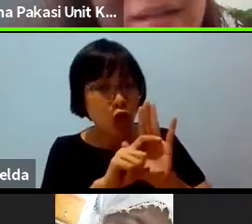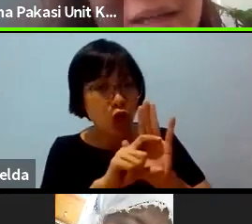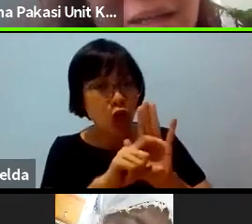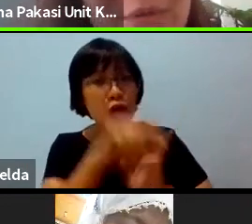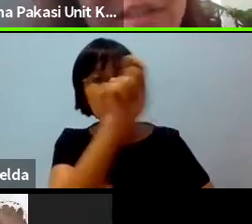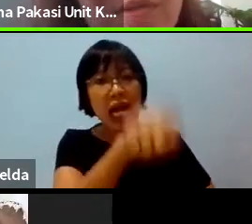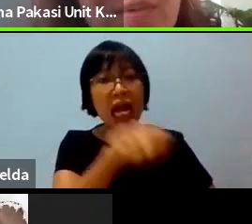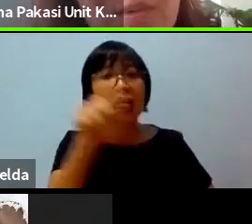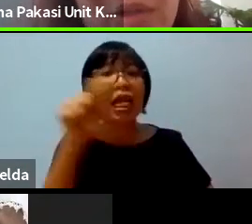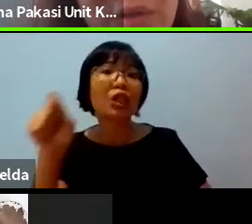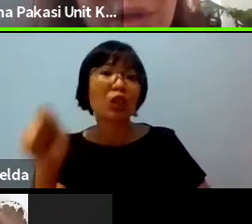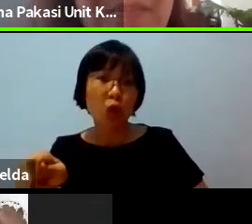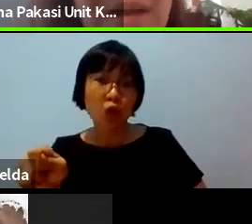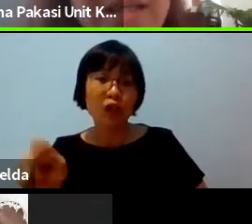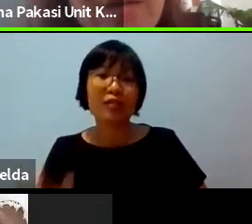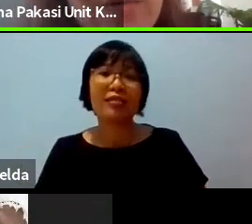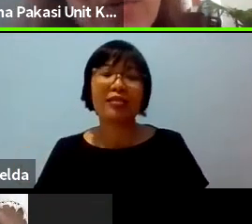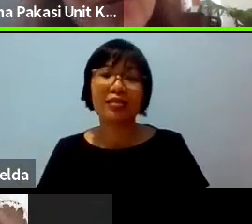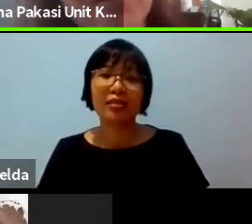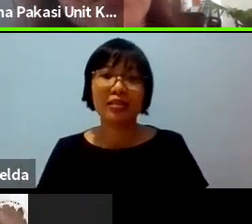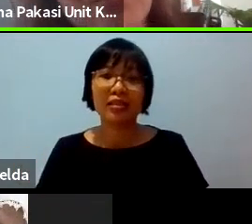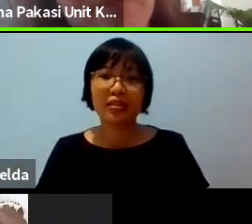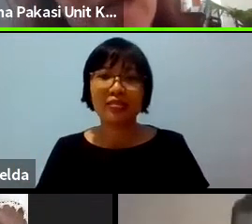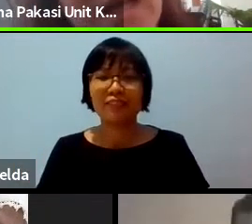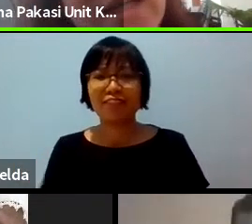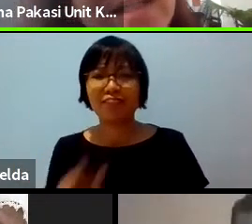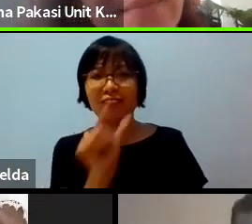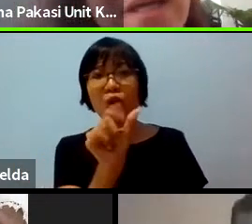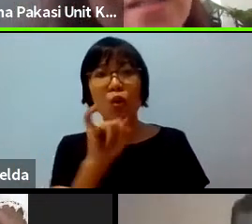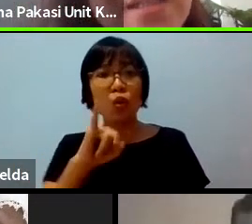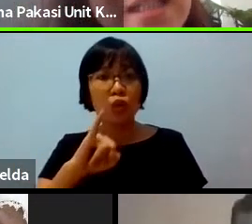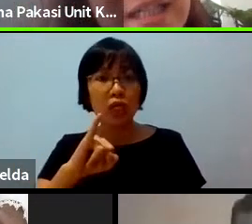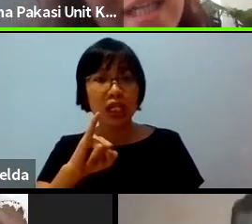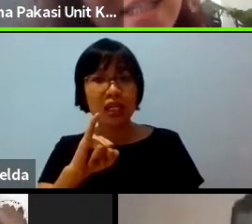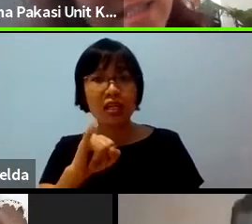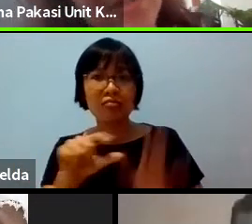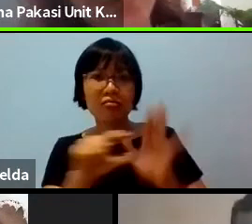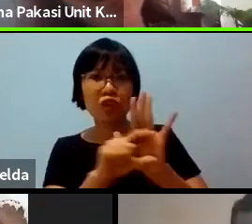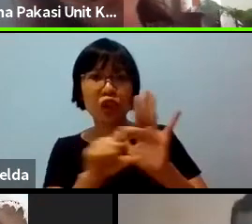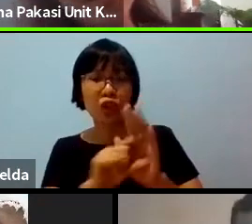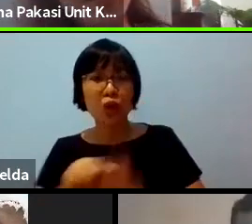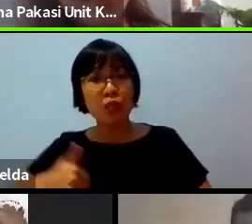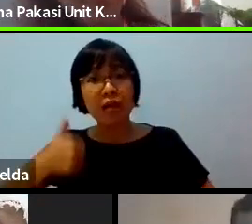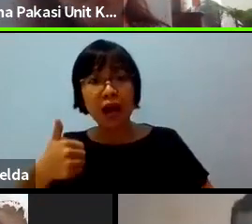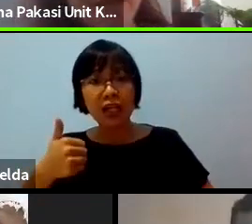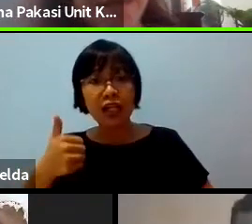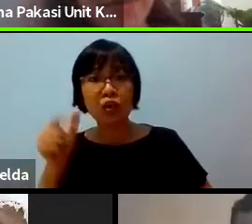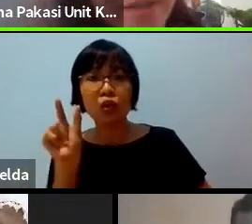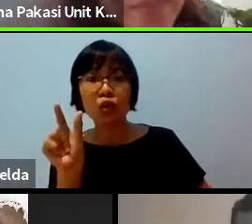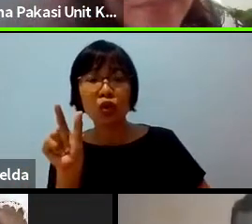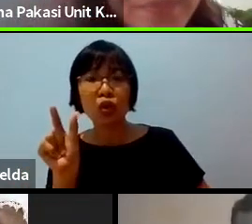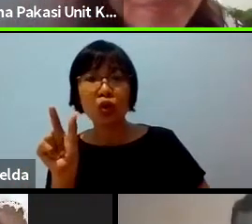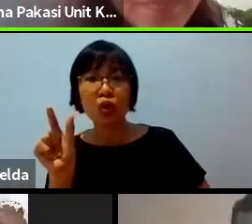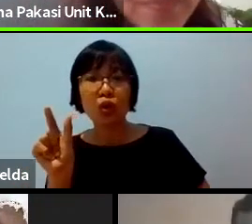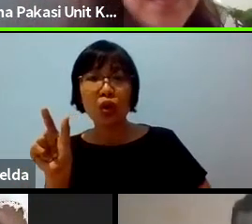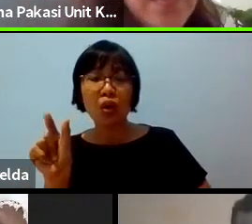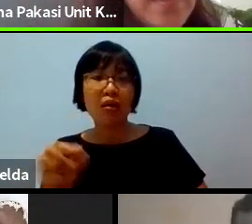bukan apa ya, UI juga bukan contoh yang baik ya untuk kasus penanganan apa kekerasan seksual. Demikian Mbak